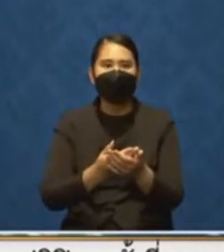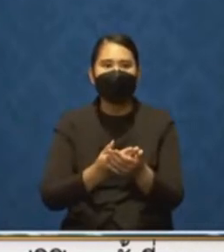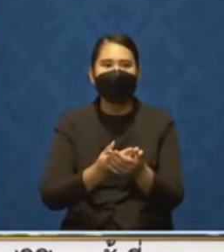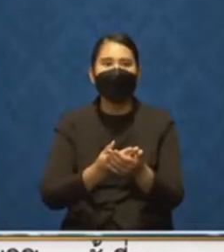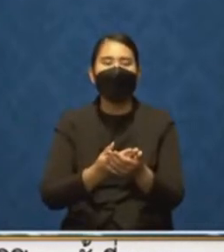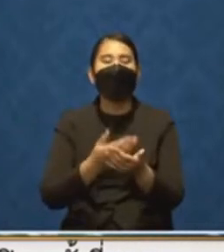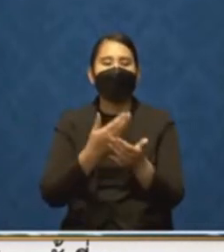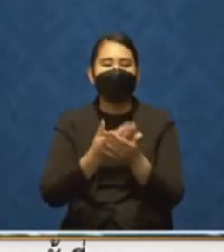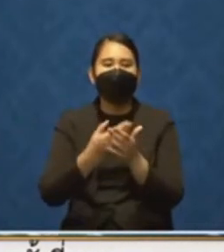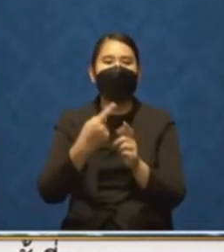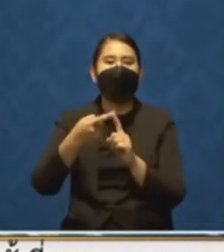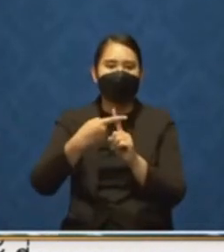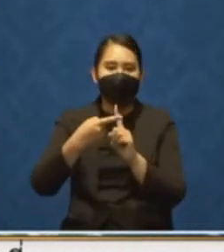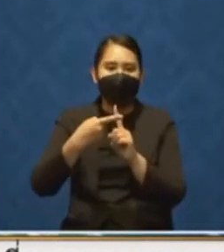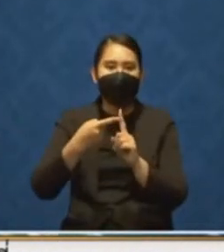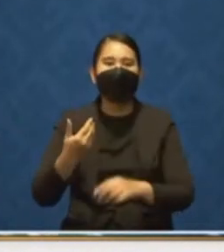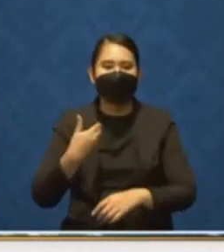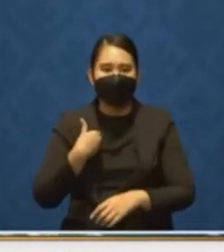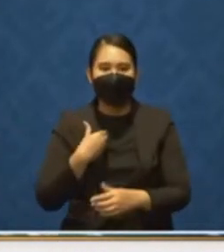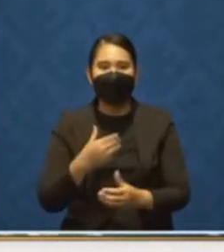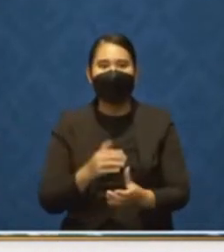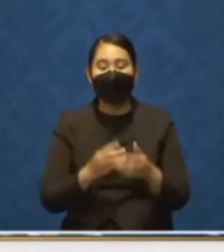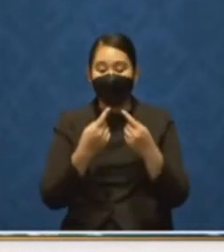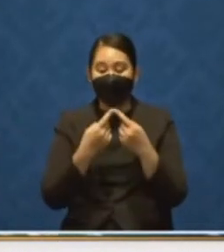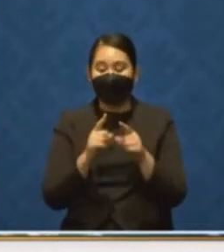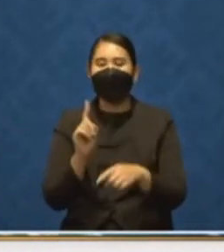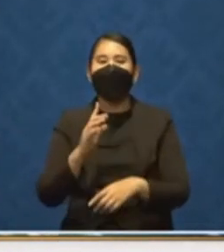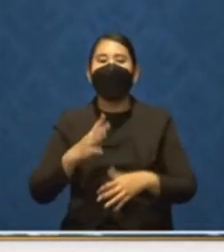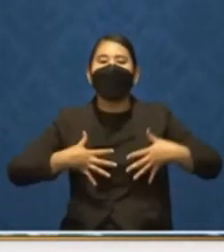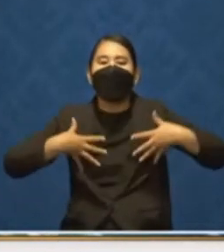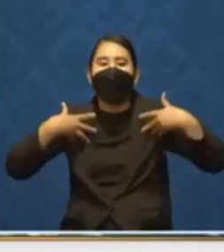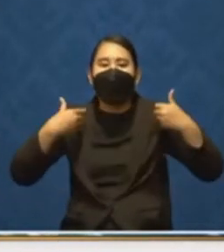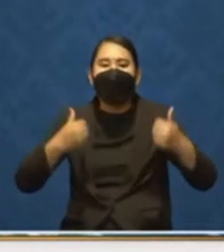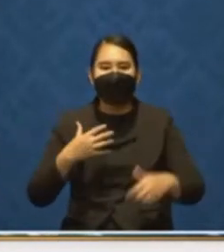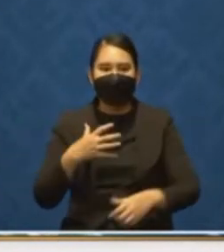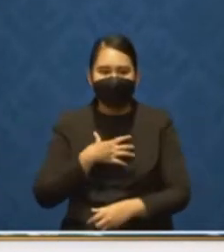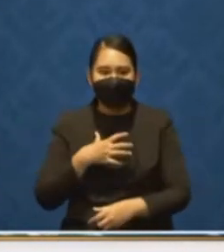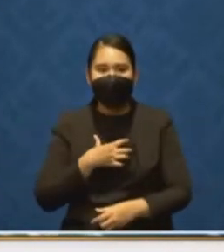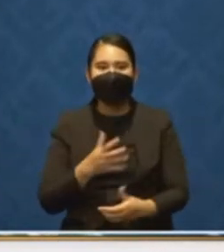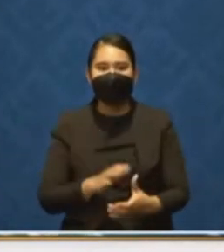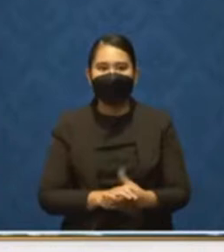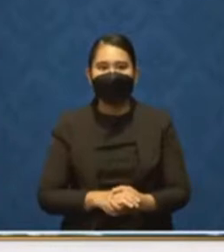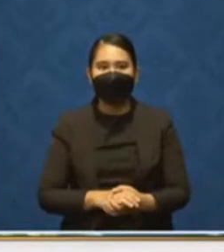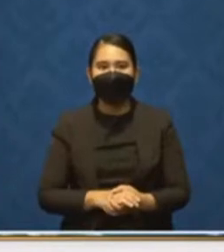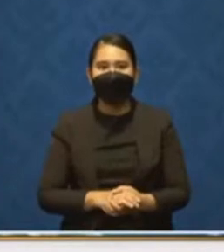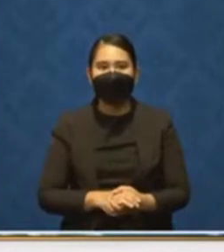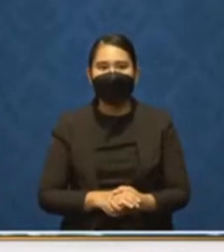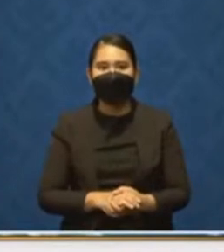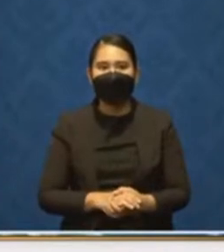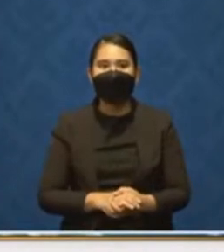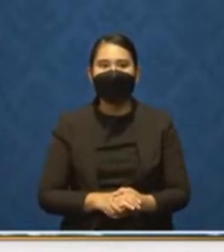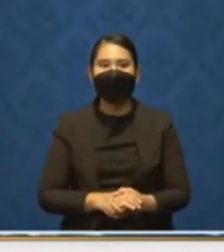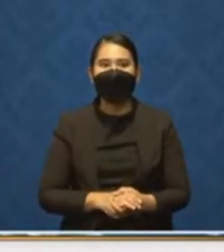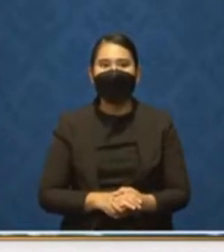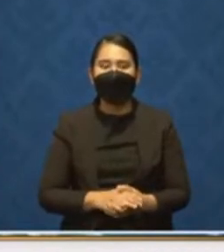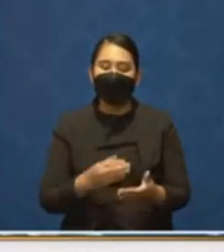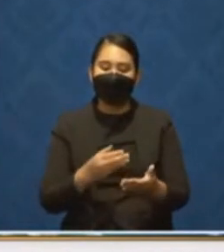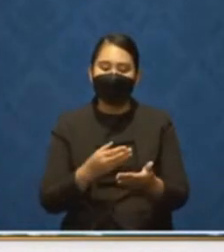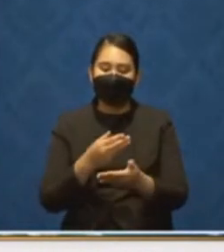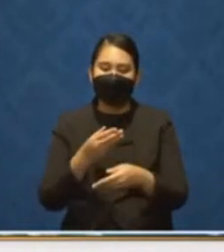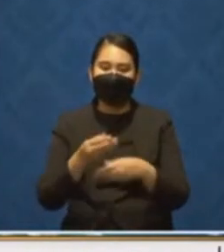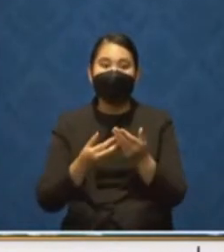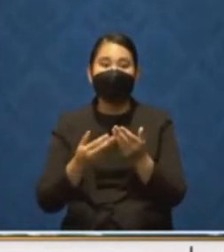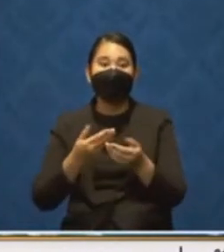กำไลอยู่แล้วเท่านั้นใครนะก็ไปตรงนี้แต่นี่ท่านเอาสบายคือท่านใครมาก็ได้แต่จ่ายต่อไปเลยจูก็ละ 80บาท